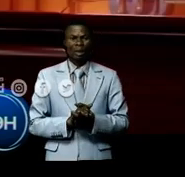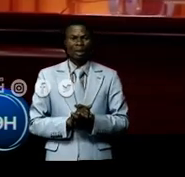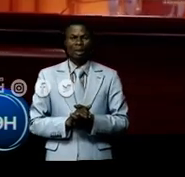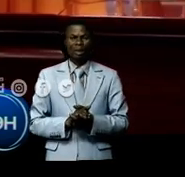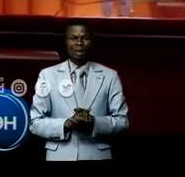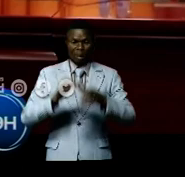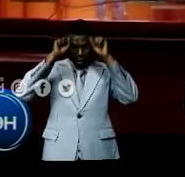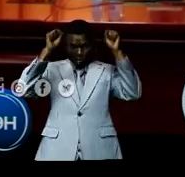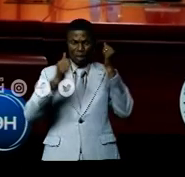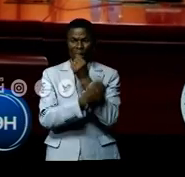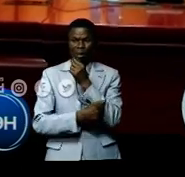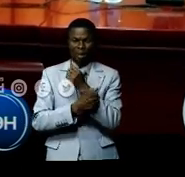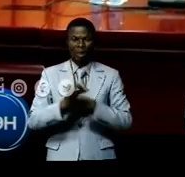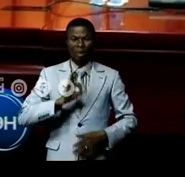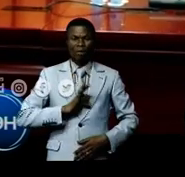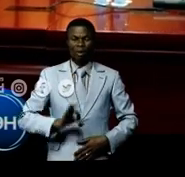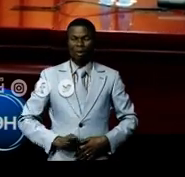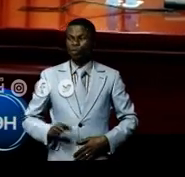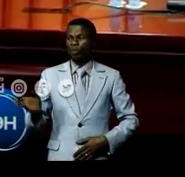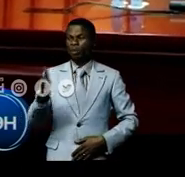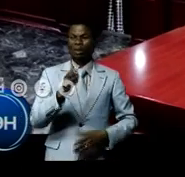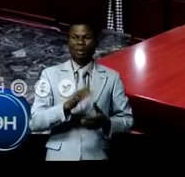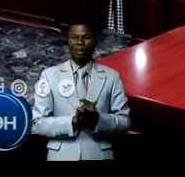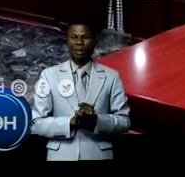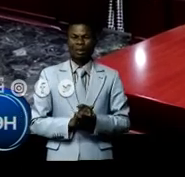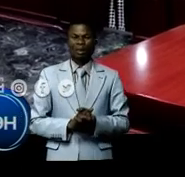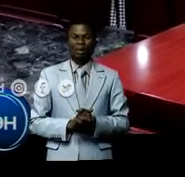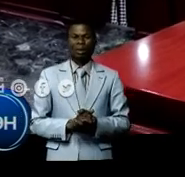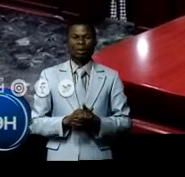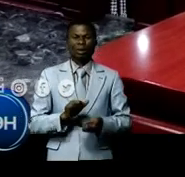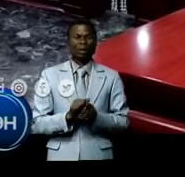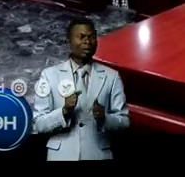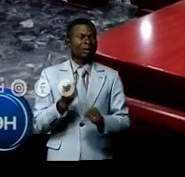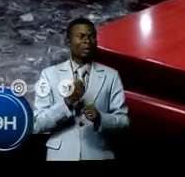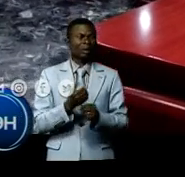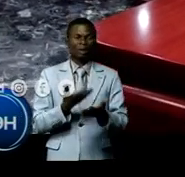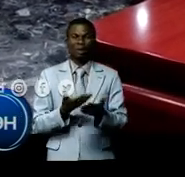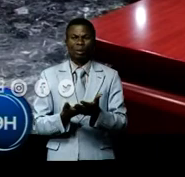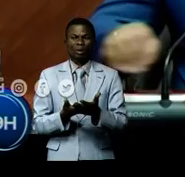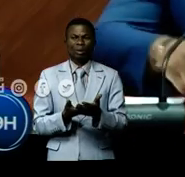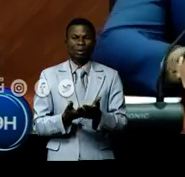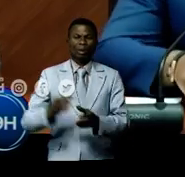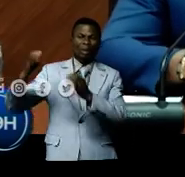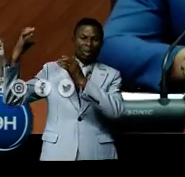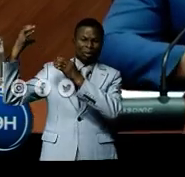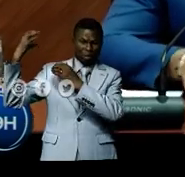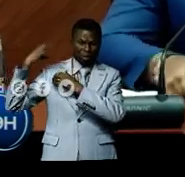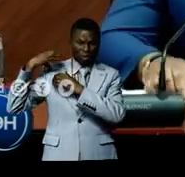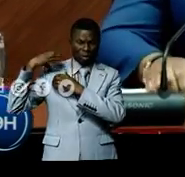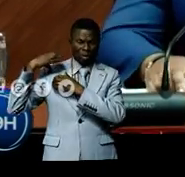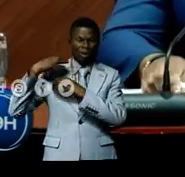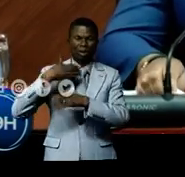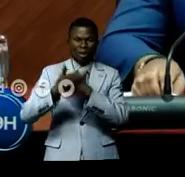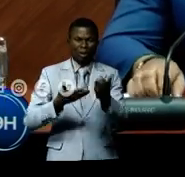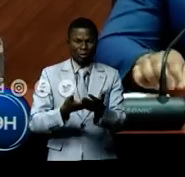président de la République, Félix-Antoine Tshisekedi Tshilombo, visiblement très heureux de revoir physiquement ceux qui ont la charge de traduire sa vision